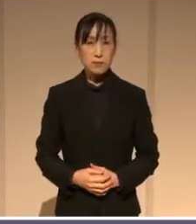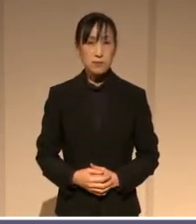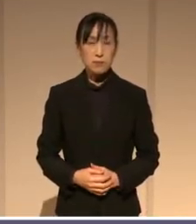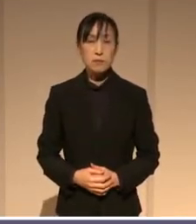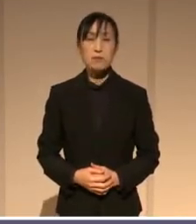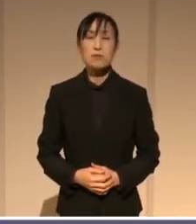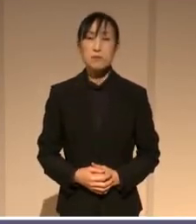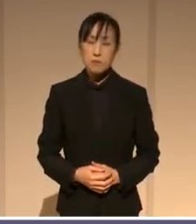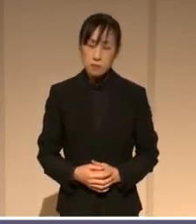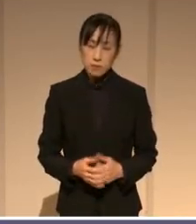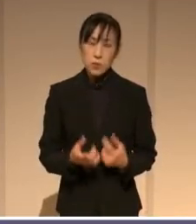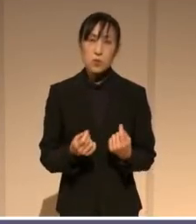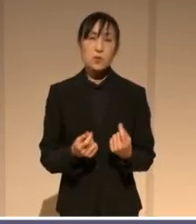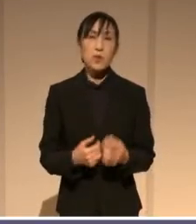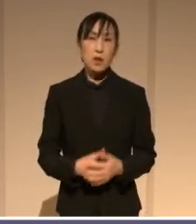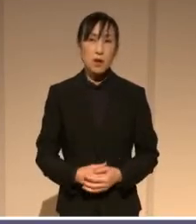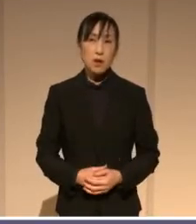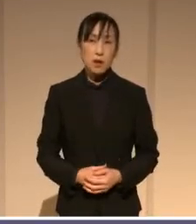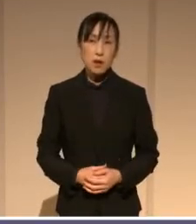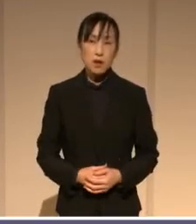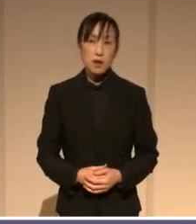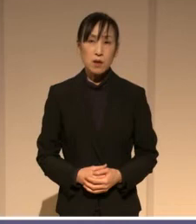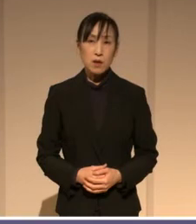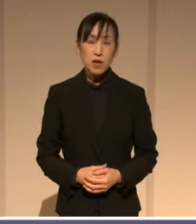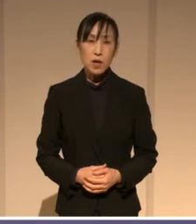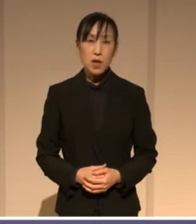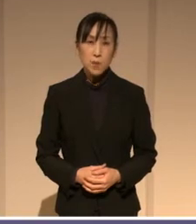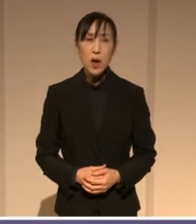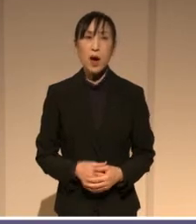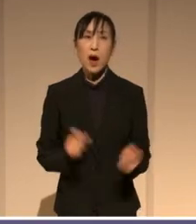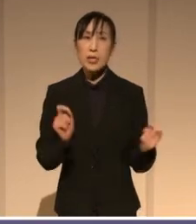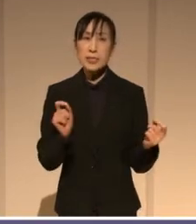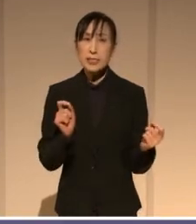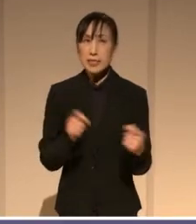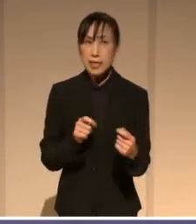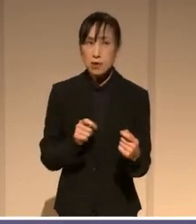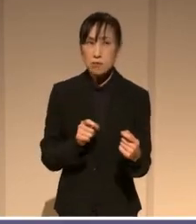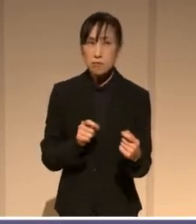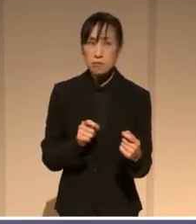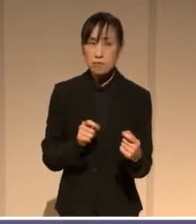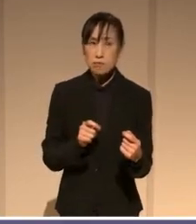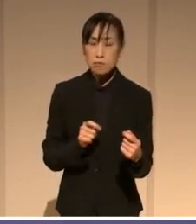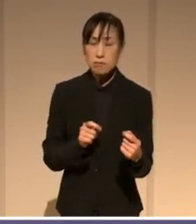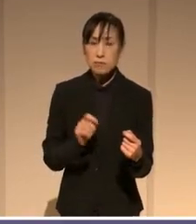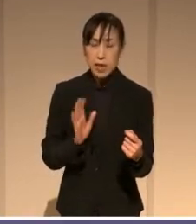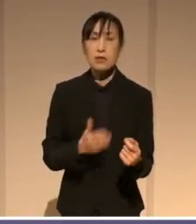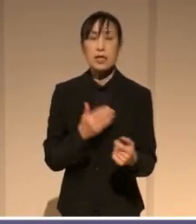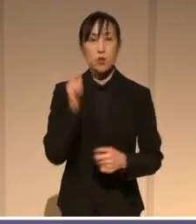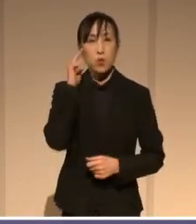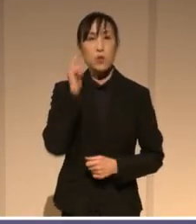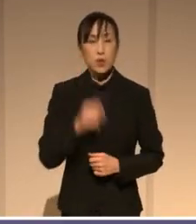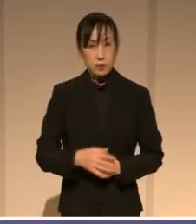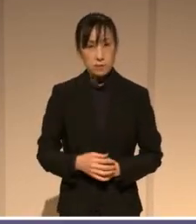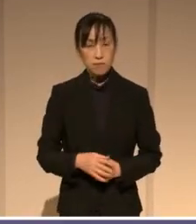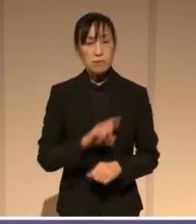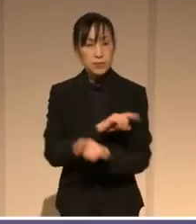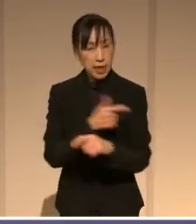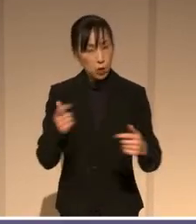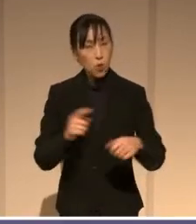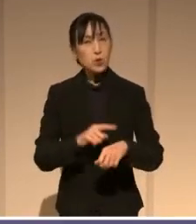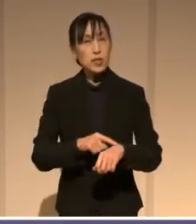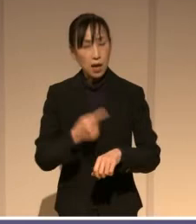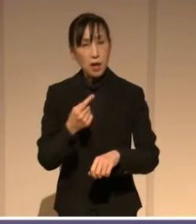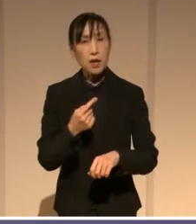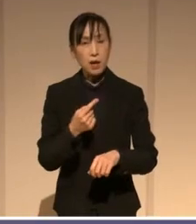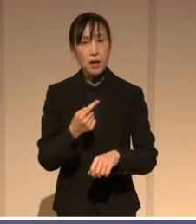ねえ8まあ近いものになったと思いますねんパラリンピックを通してその多様性っていうものが